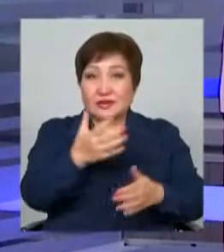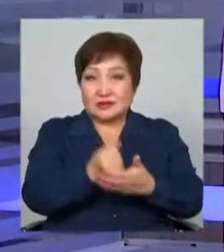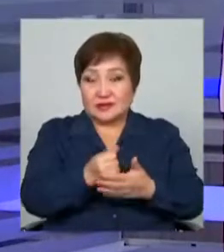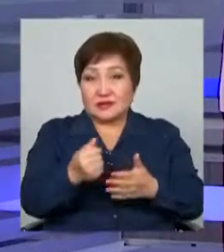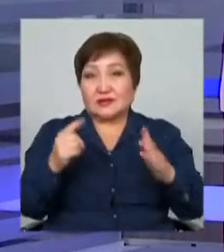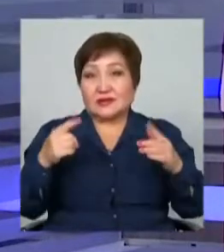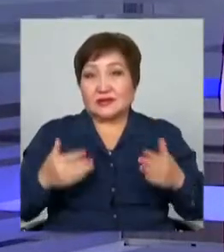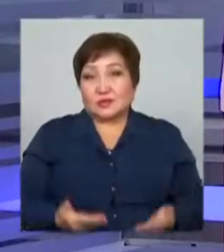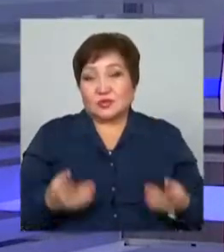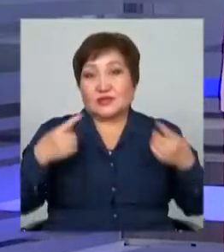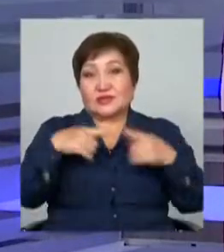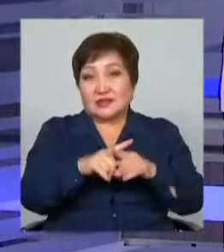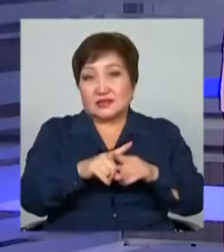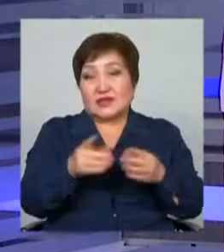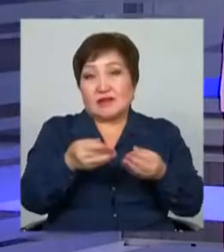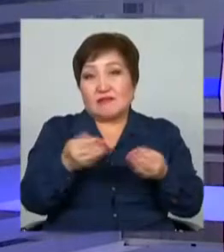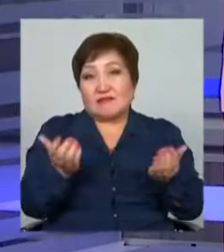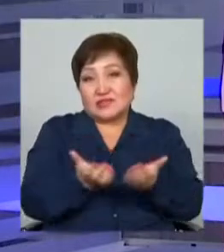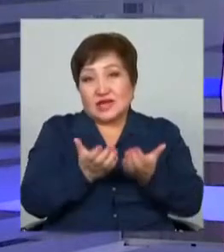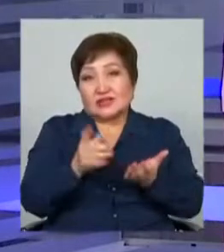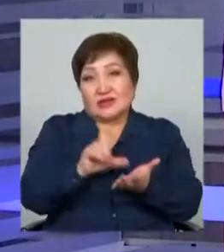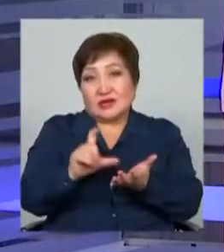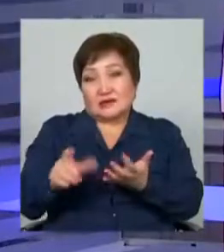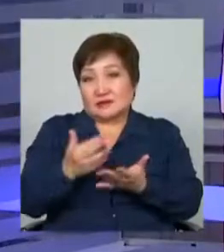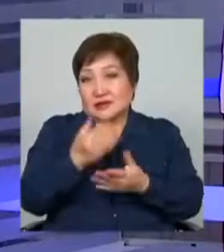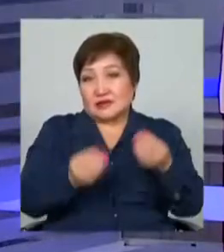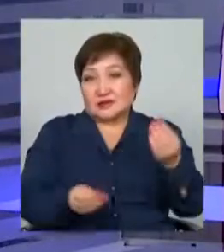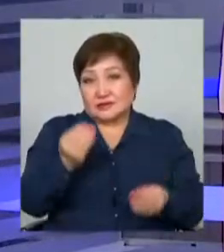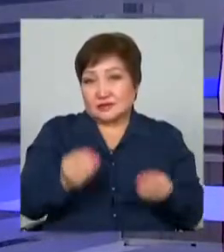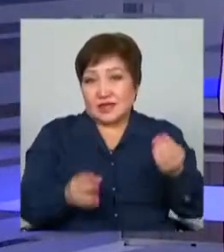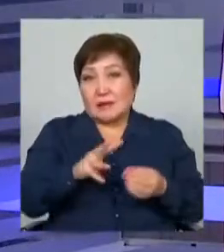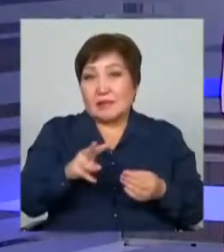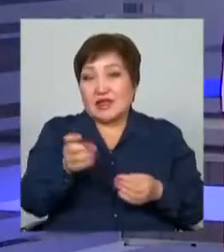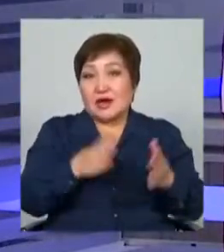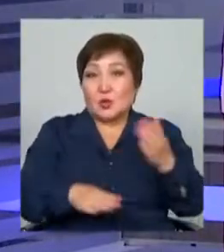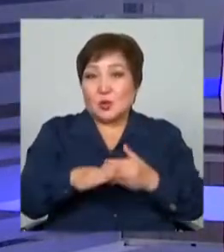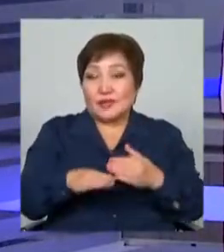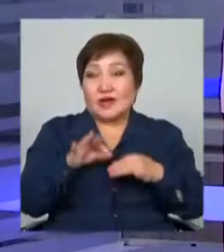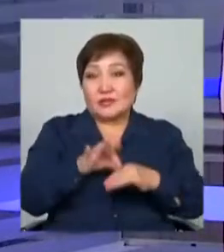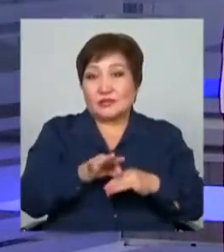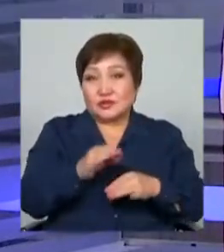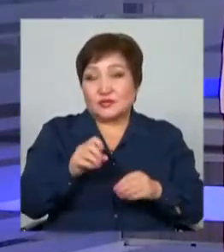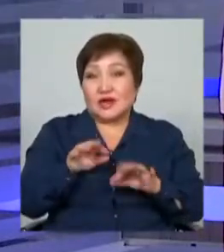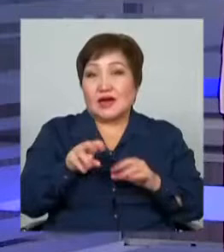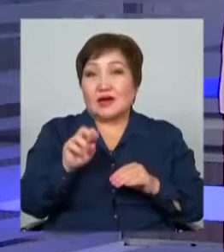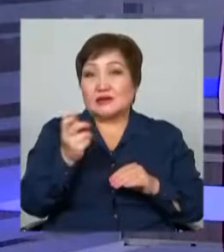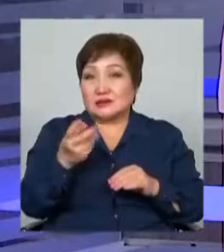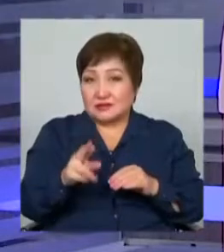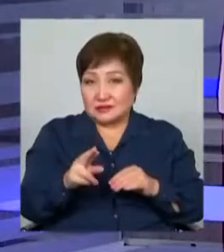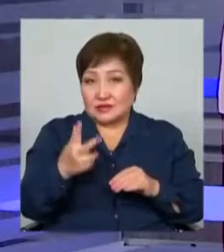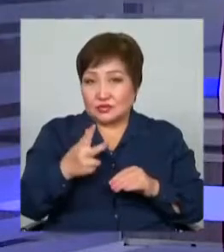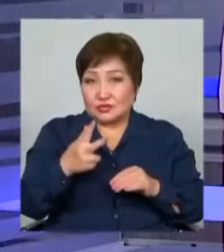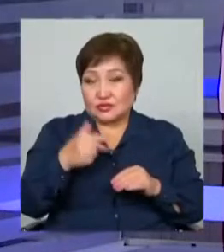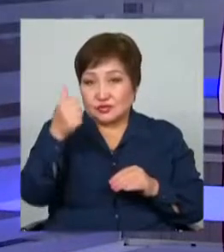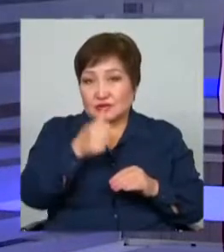техника ыдыс-аяқ ойнатылып жатыр. Медеу ауданының әкімдігі ұйымдастырған акция 3 күнге созылады. Егемендіктің 30 жылдығына байланысты ұтыс